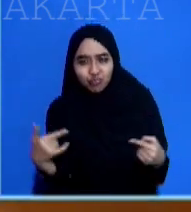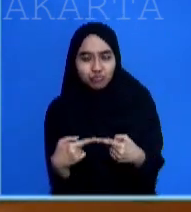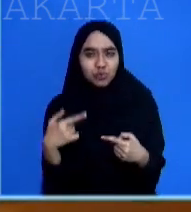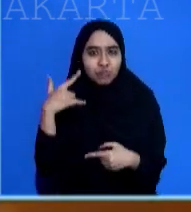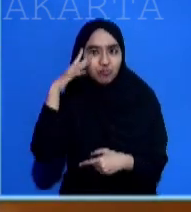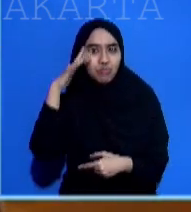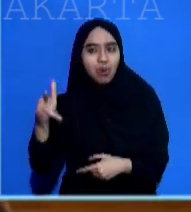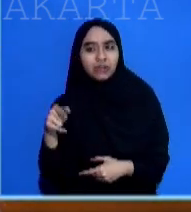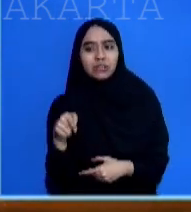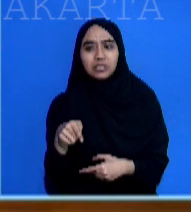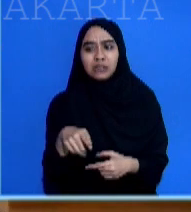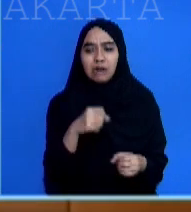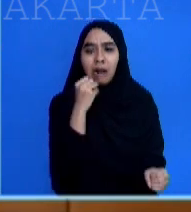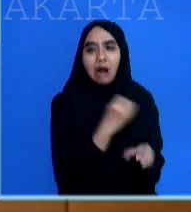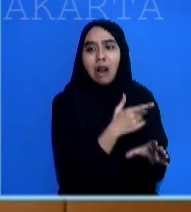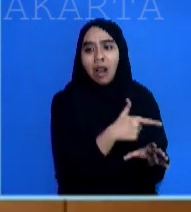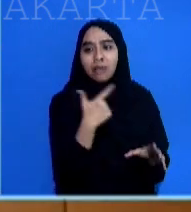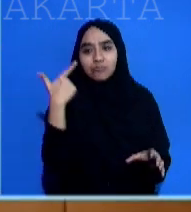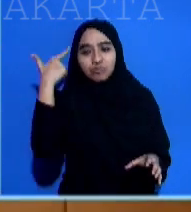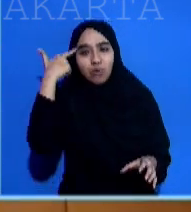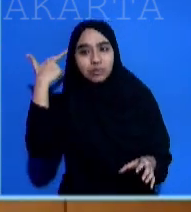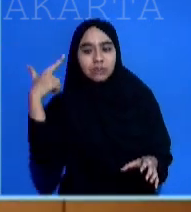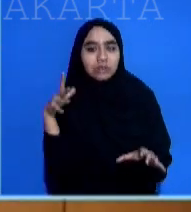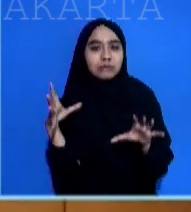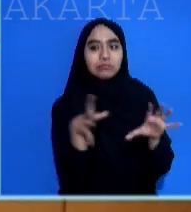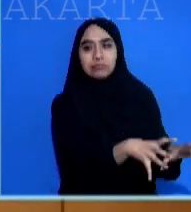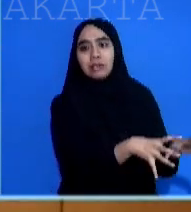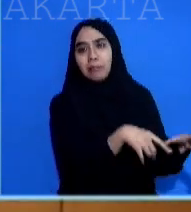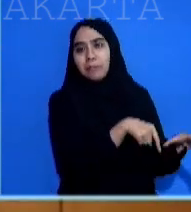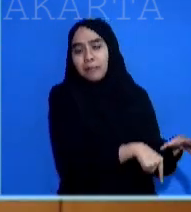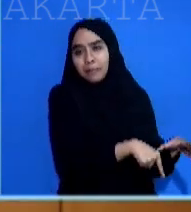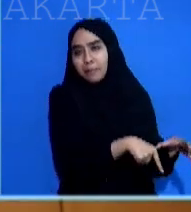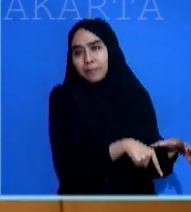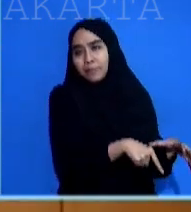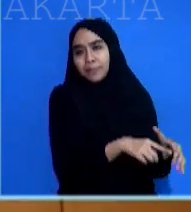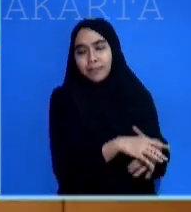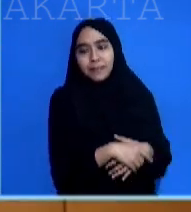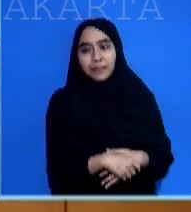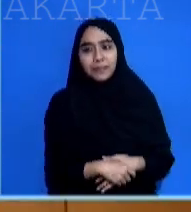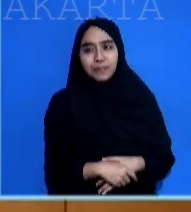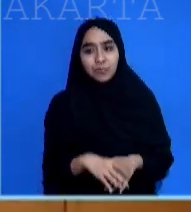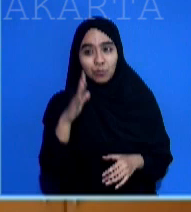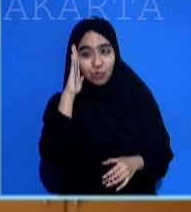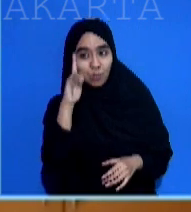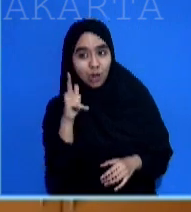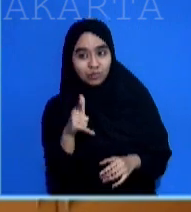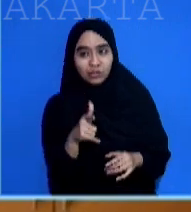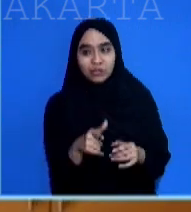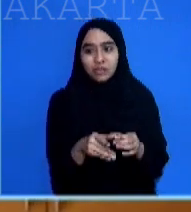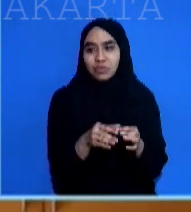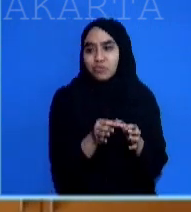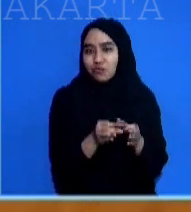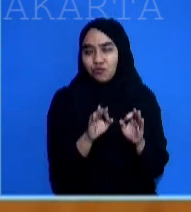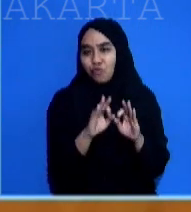Untuk meningkatkan kepedulian kalangan pelajar membantu mencegah terjadinya kasus kejahatan, Polda Daerah Istimewa Yogyakarta menggelar forum discussion group yang